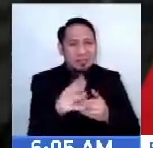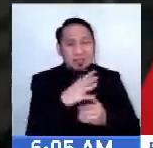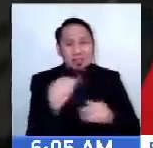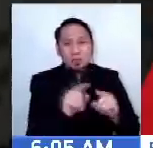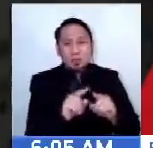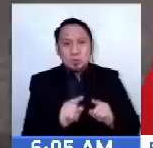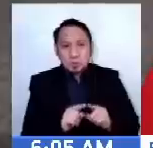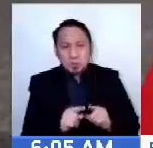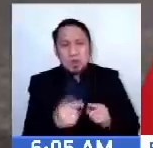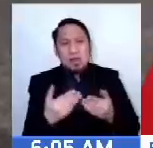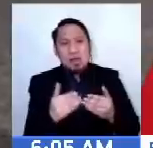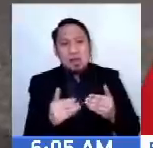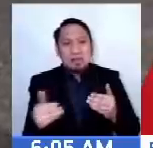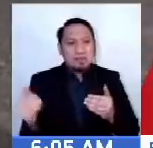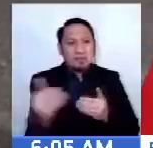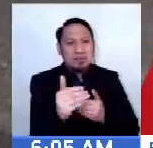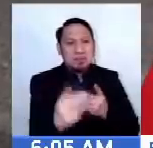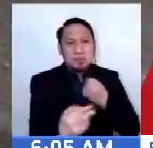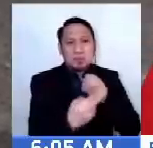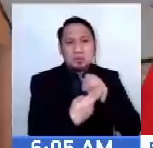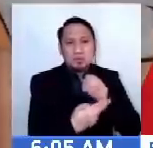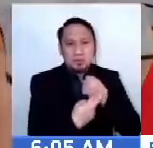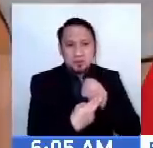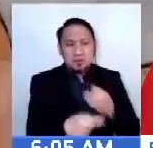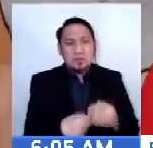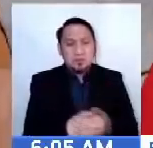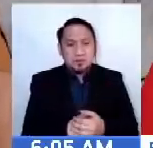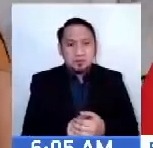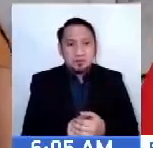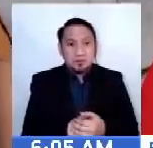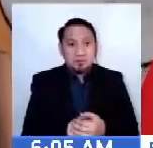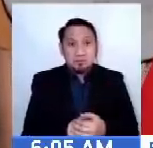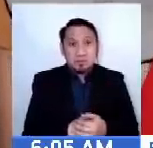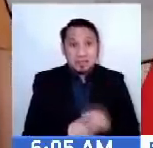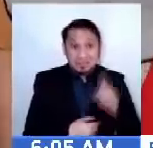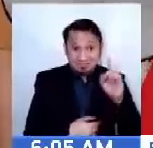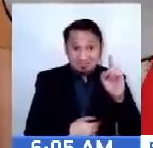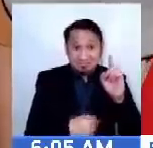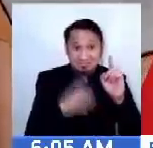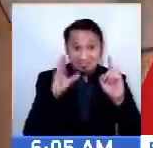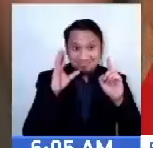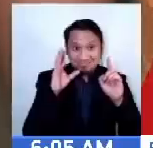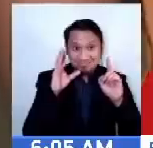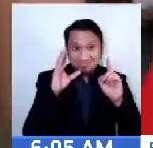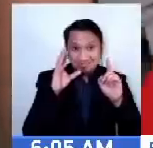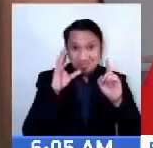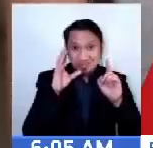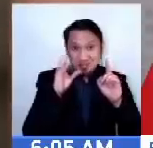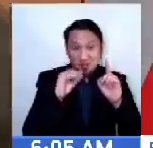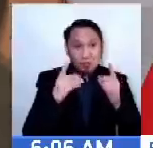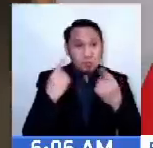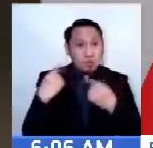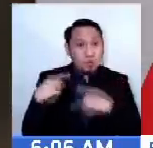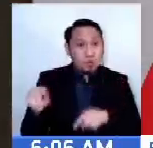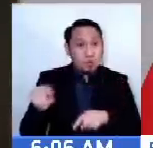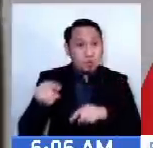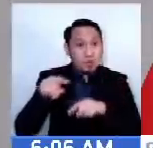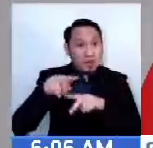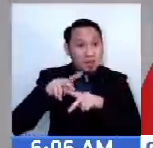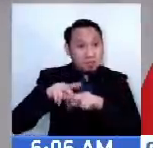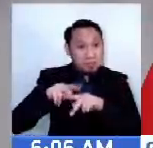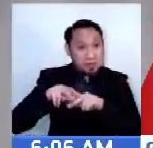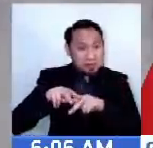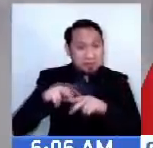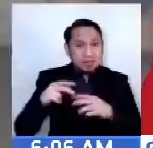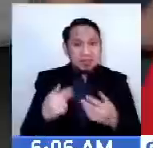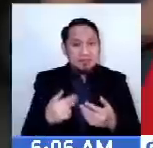punuan yung biyahe. Si Eljan pauwi naman sa Pangasinan matapos ang kanyang trabaho kahapon. Nakituloy muna raw siya sa kaibigan habang naghihintay